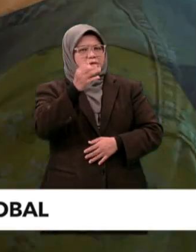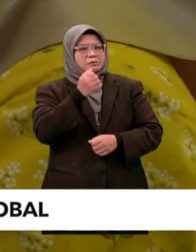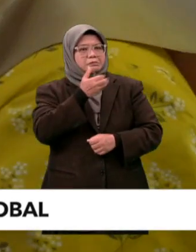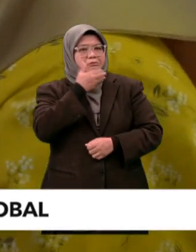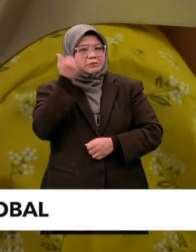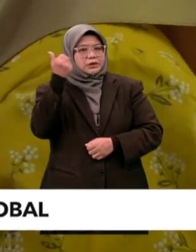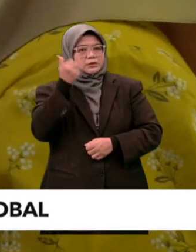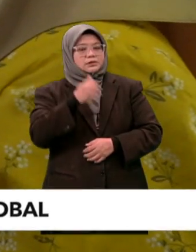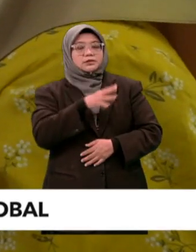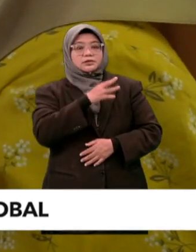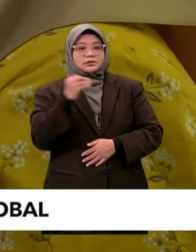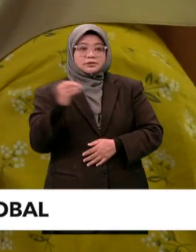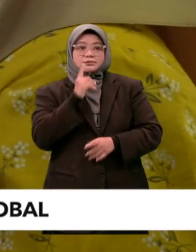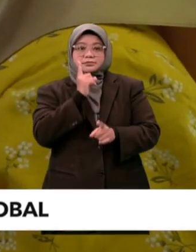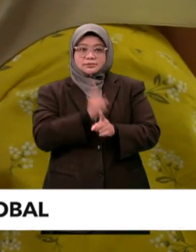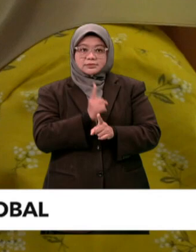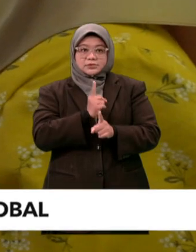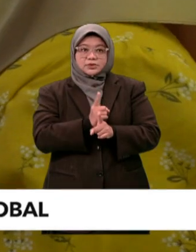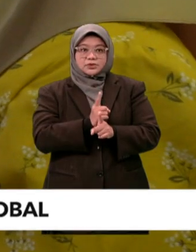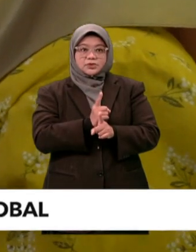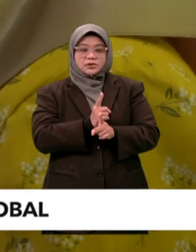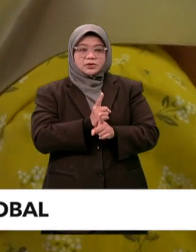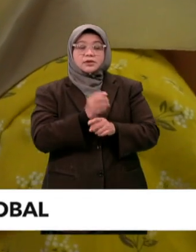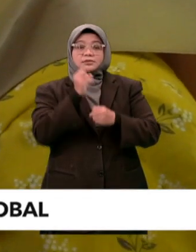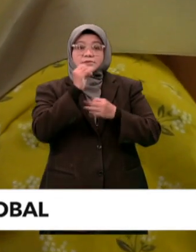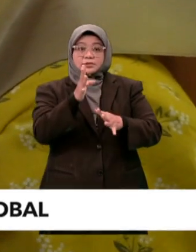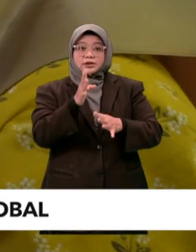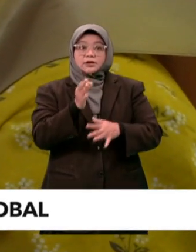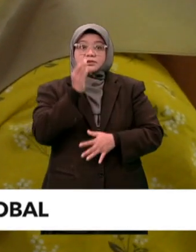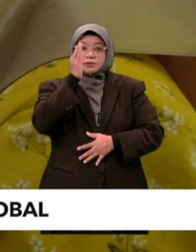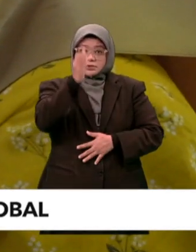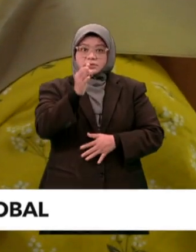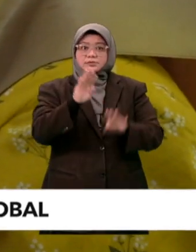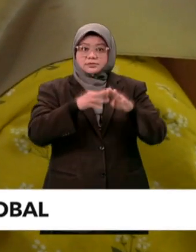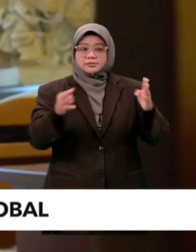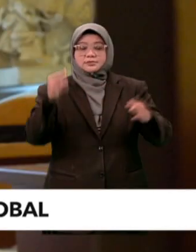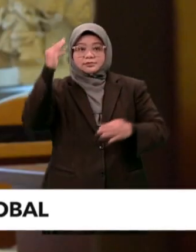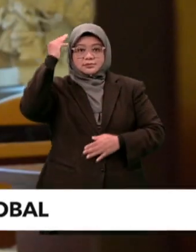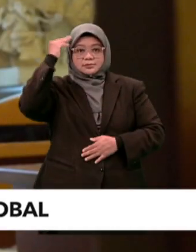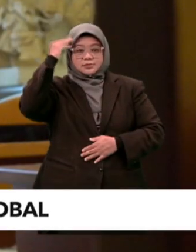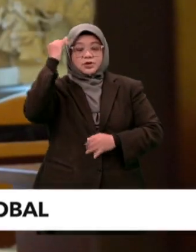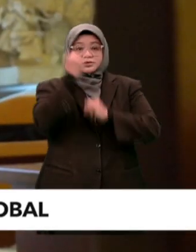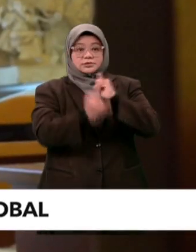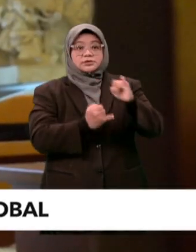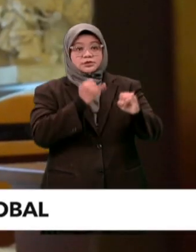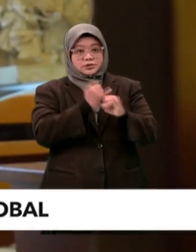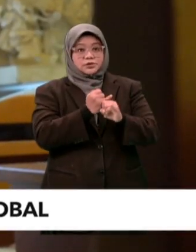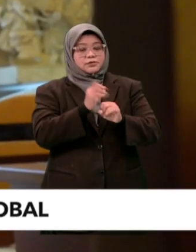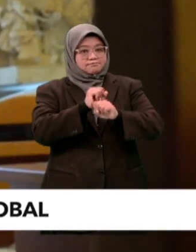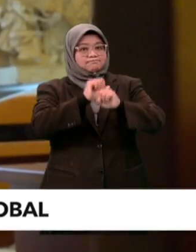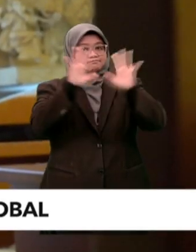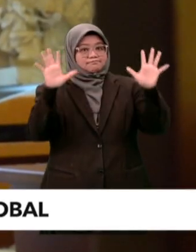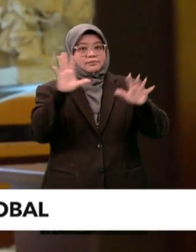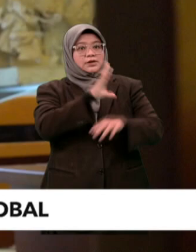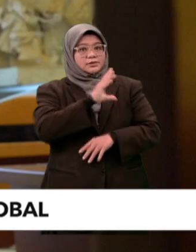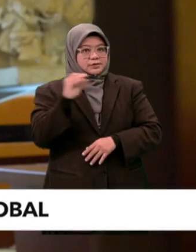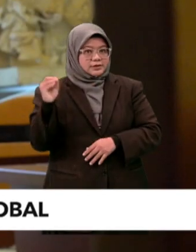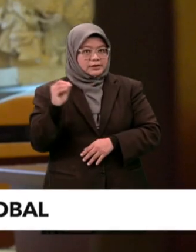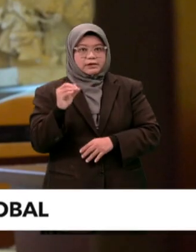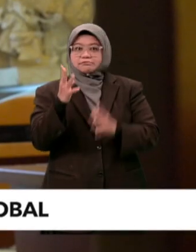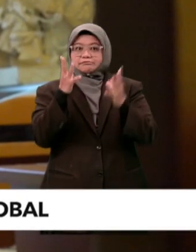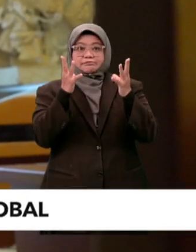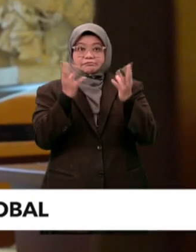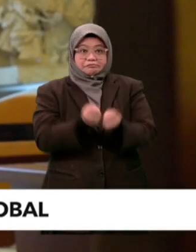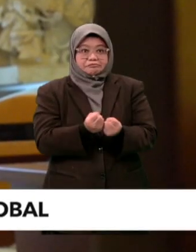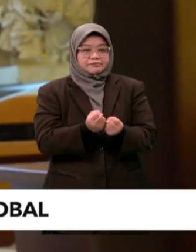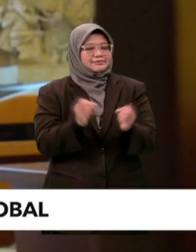lebih baik malah beliau turun optimis bahwa masa depan bahasa Melayu sebagai bahasa antar bangsa sangat cerah dan tidak akan Pupuh